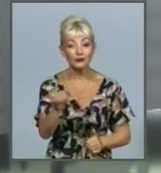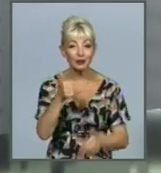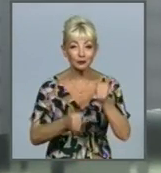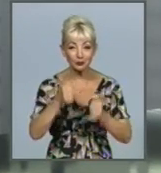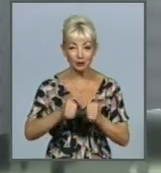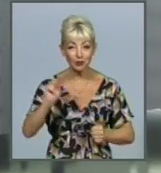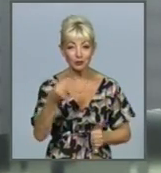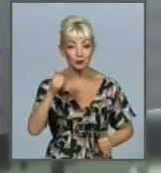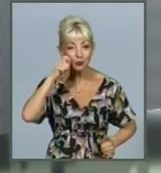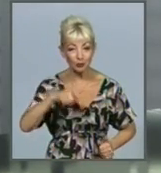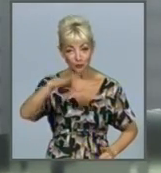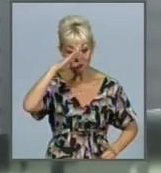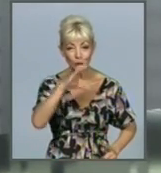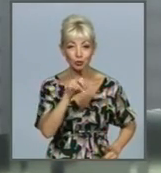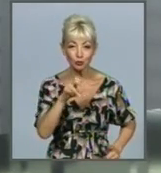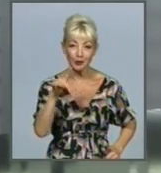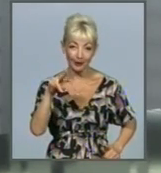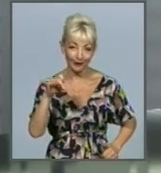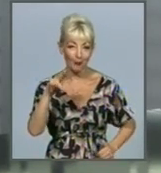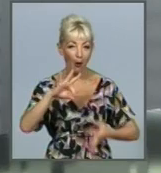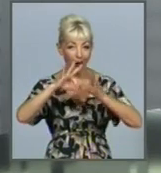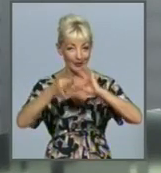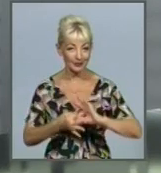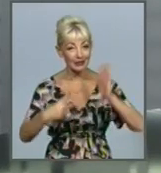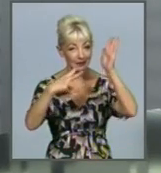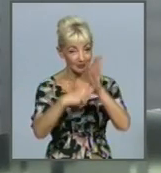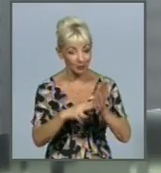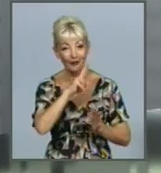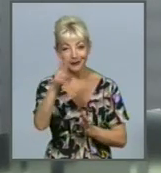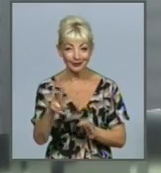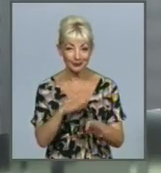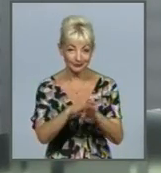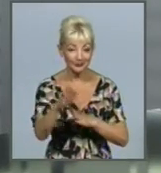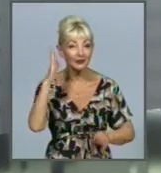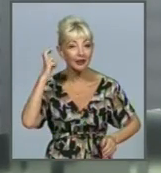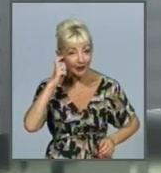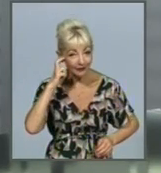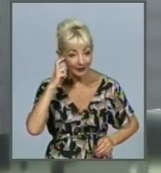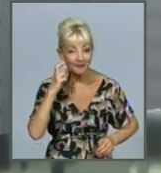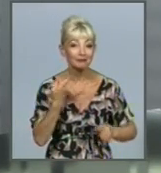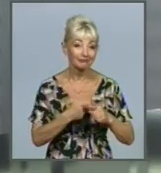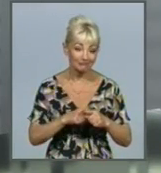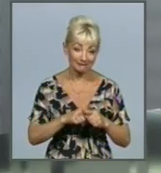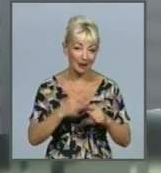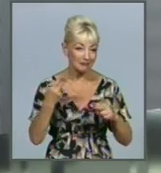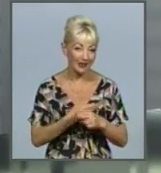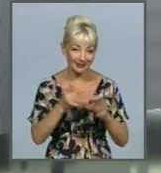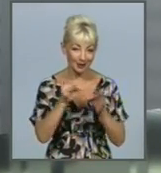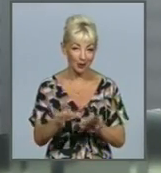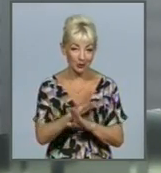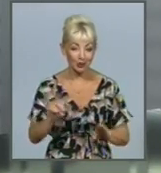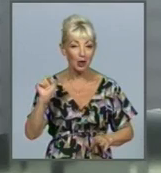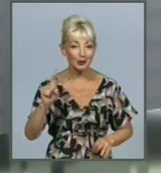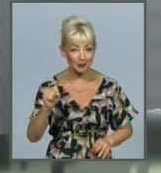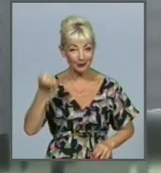стал чемпионат страны в мужской суперлиге по олимпийской семерке, который состоялся в Киеве. Обошлось без неожиданностей. Золото